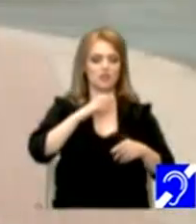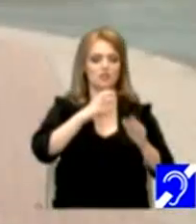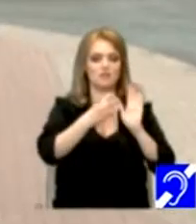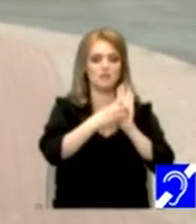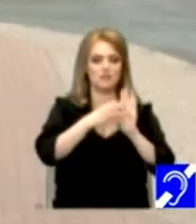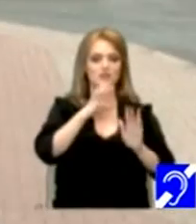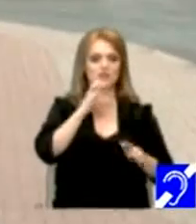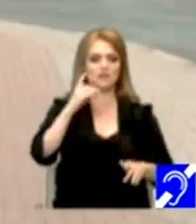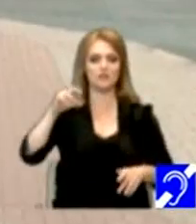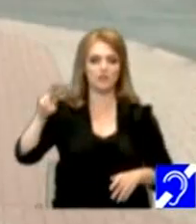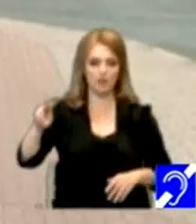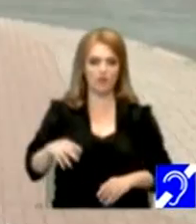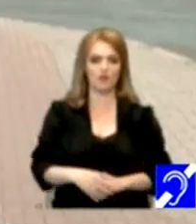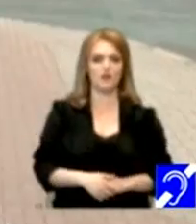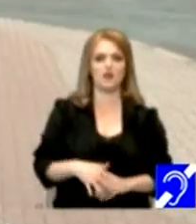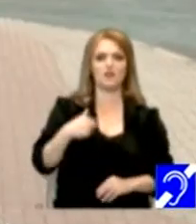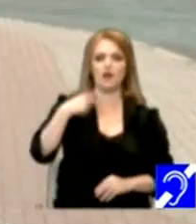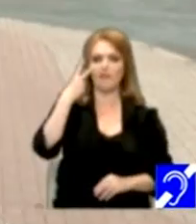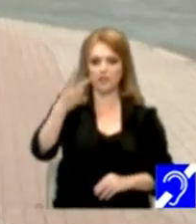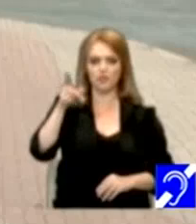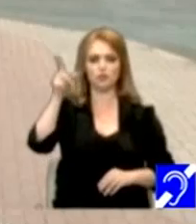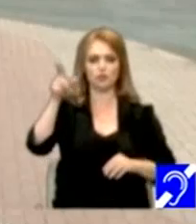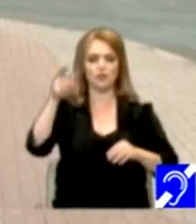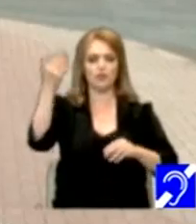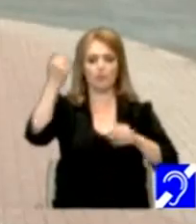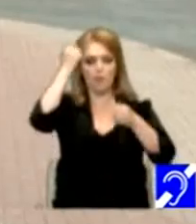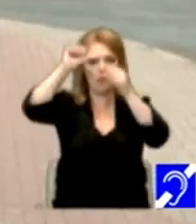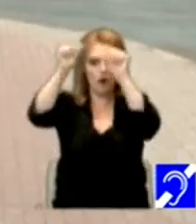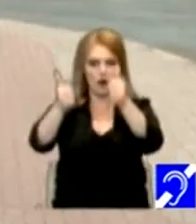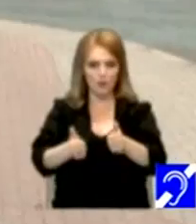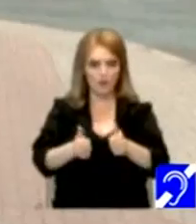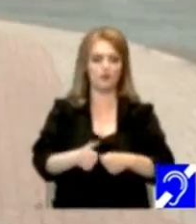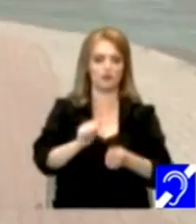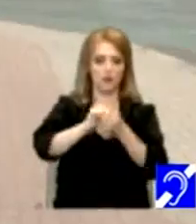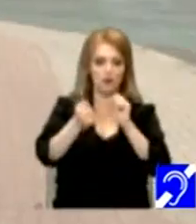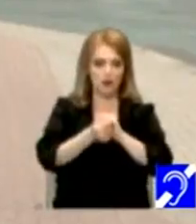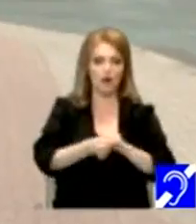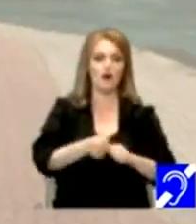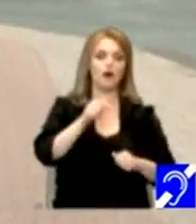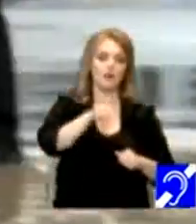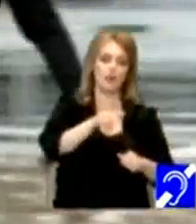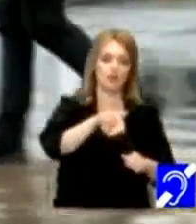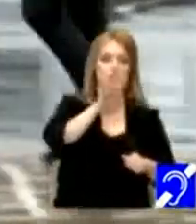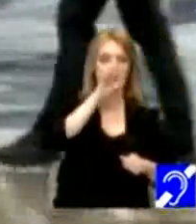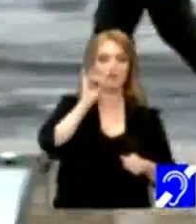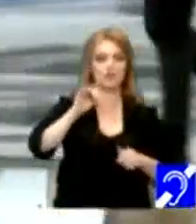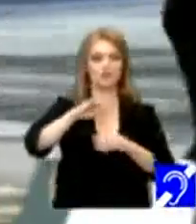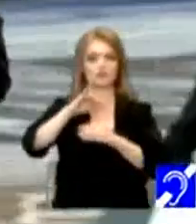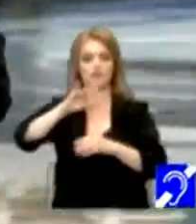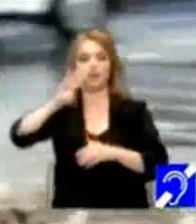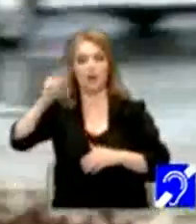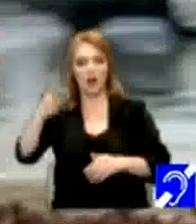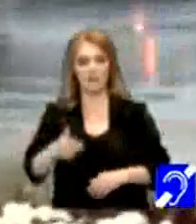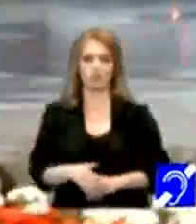văzut monumentul și aici, și la ea, și peste tot, și cred că al nostru este cel mai bun. Fără paradă, dar